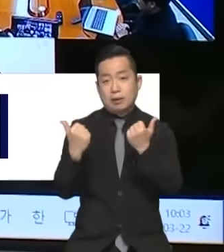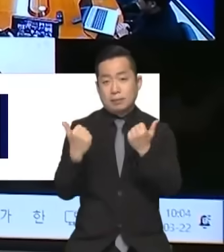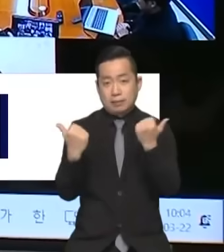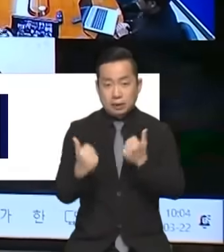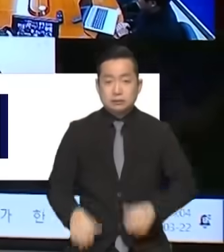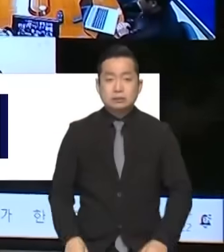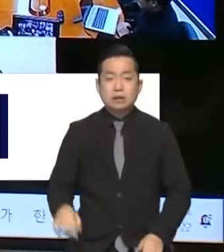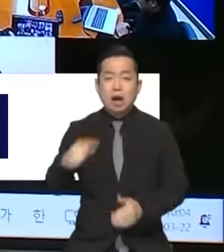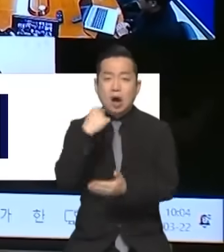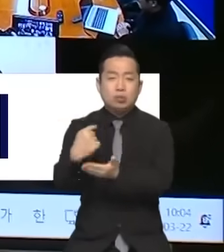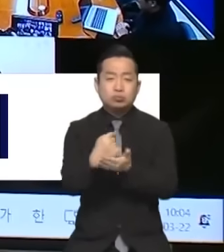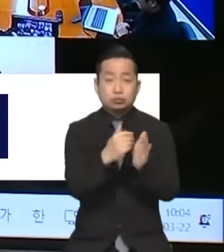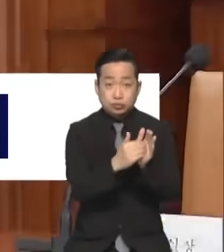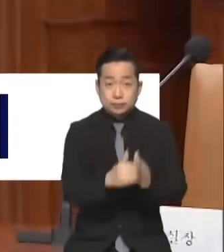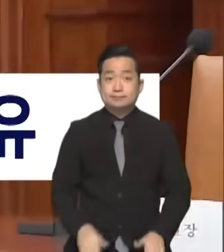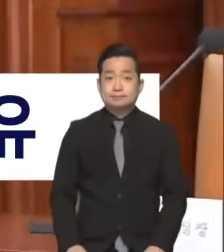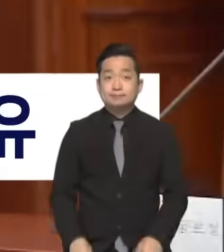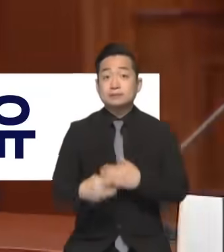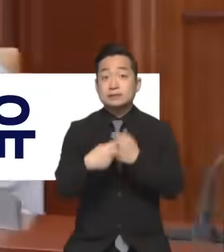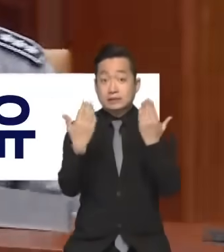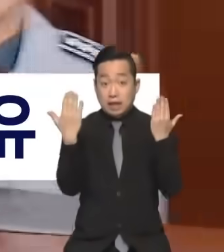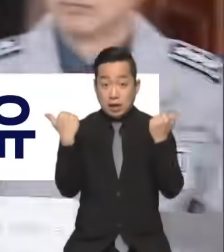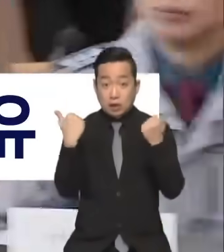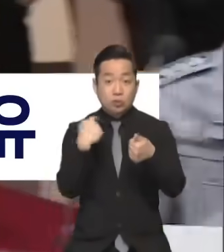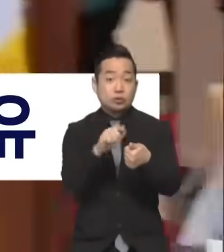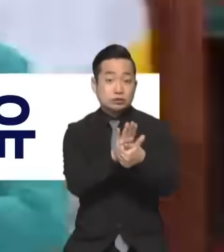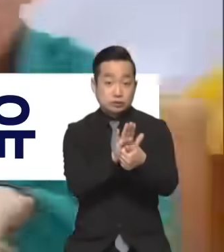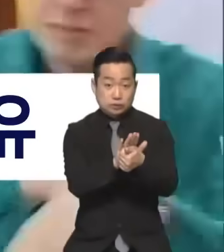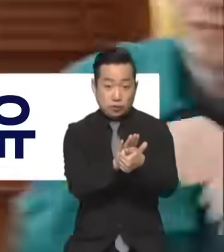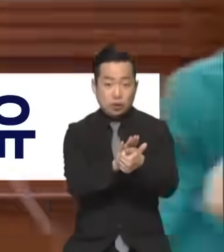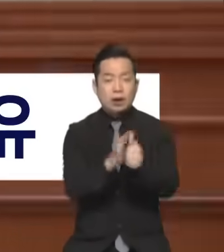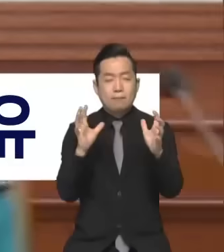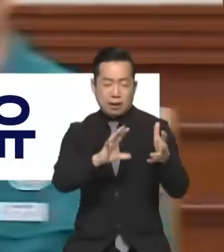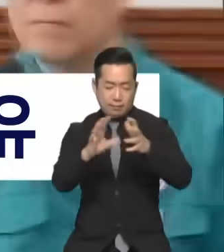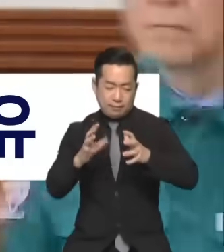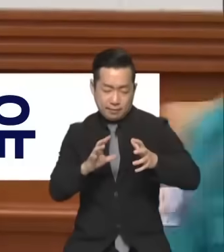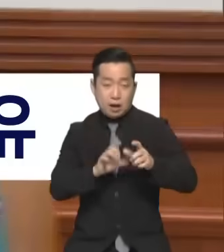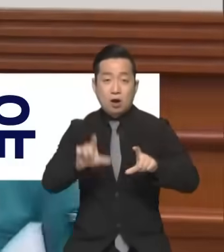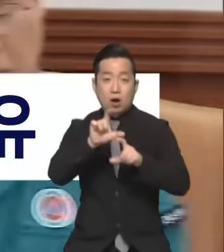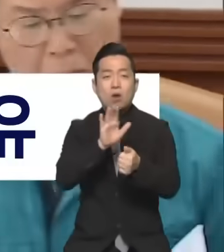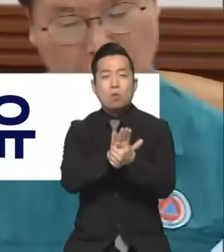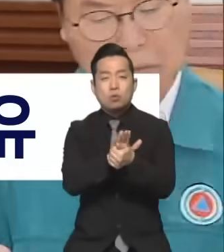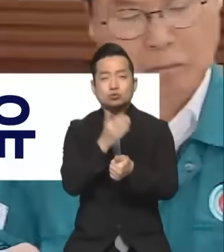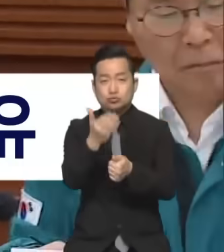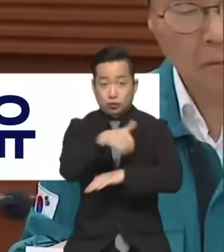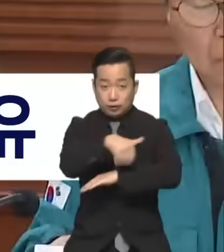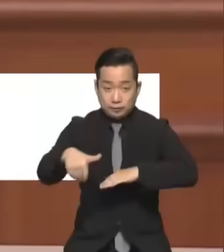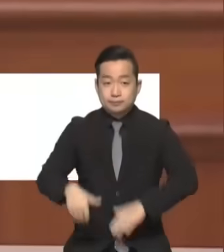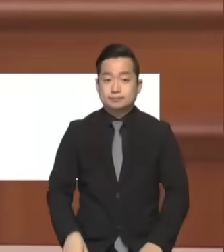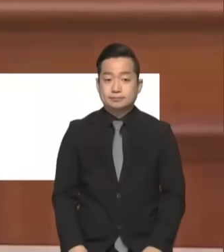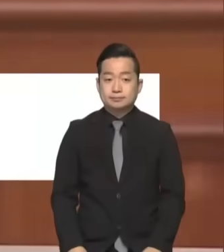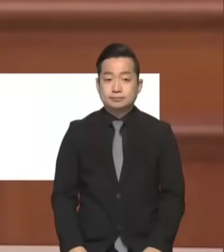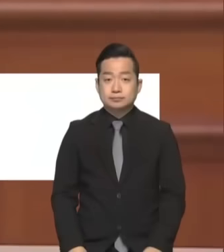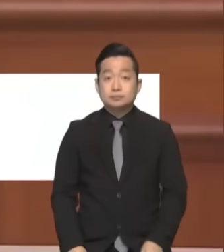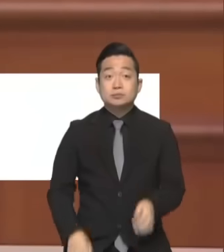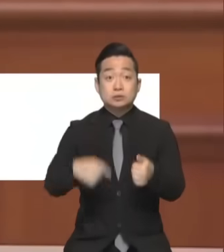현장 의견을 들었고 의대 교육지원 TF를 구성해 추가 지원 방안을 마련하겠다고 밝혔습니다. 교육의